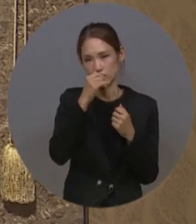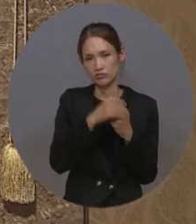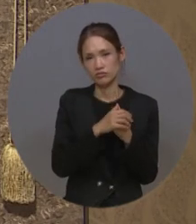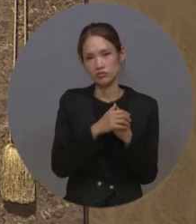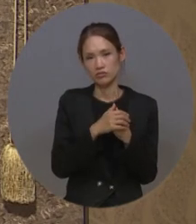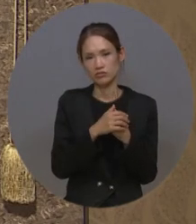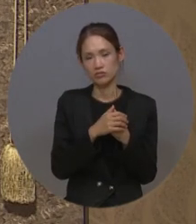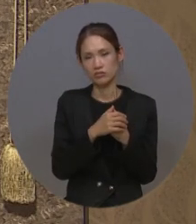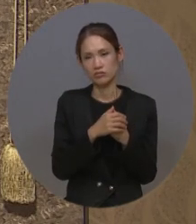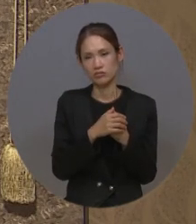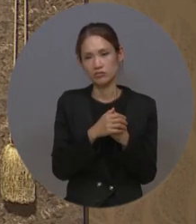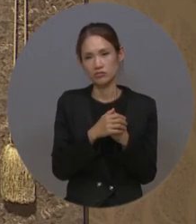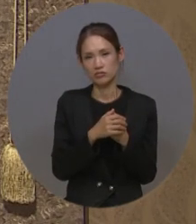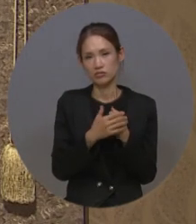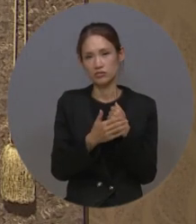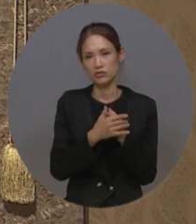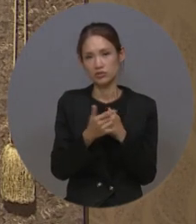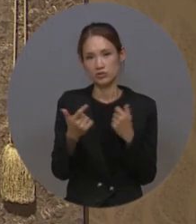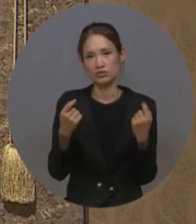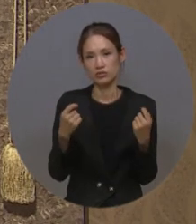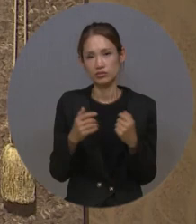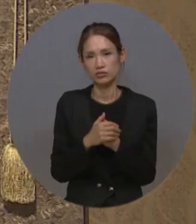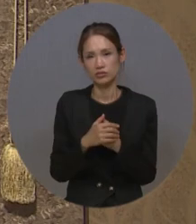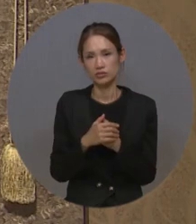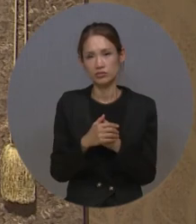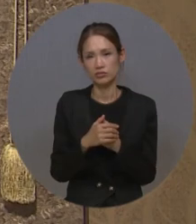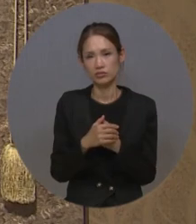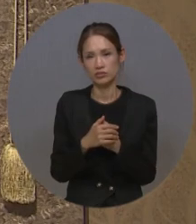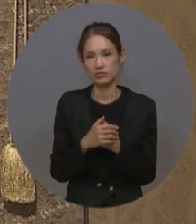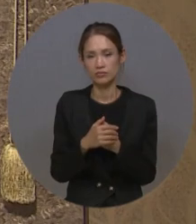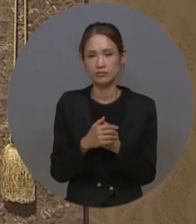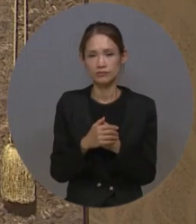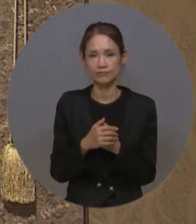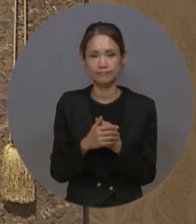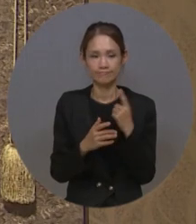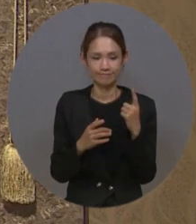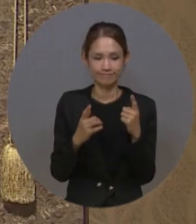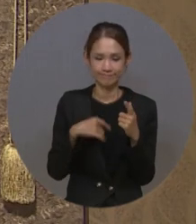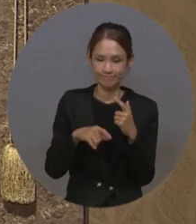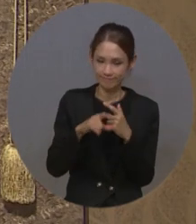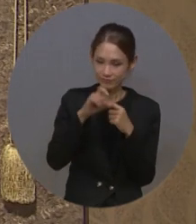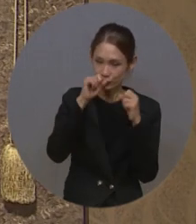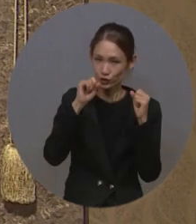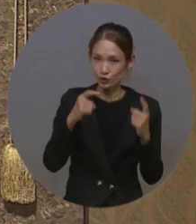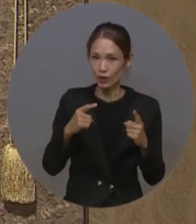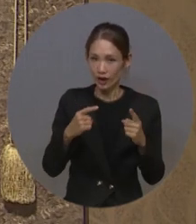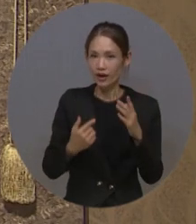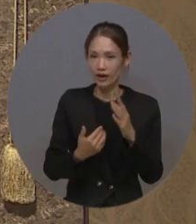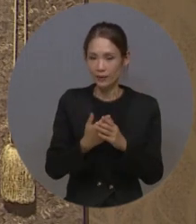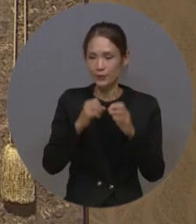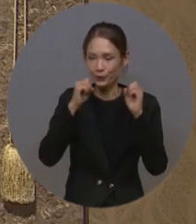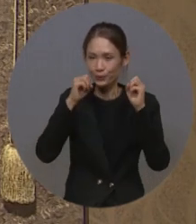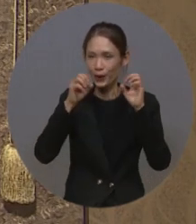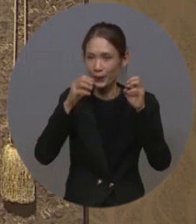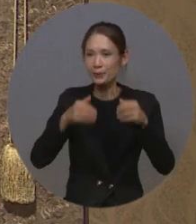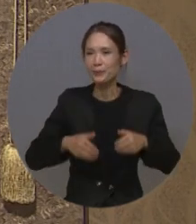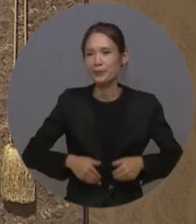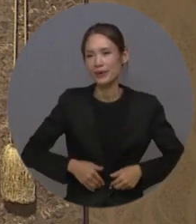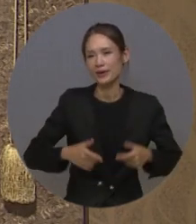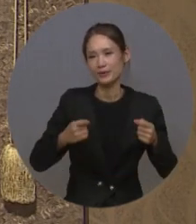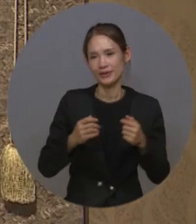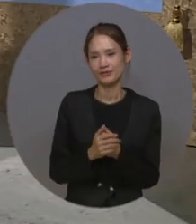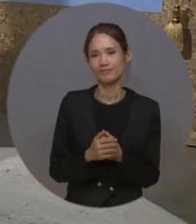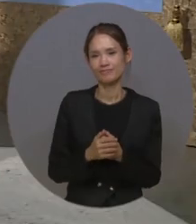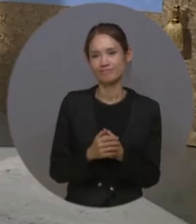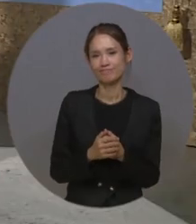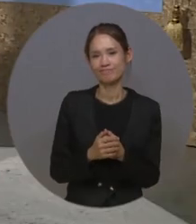그러면 상당히 도움이 될 것 같은데. 네. 뭐 이번 기회에 그러니까 알려주면 좋겠죠. 네, 추진이